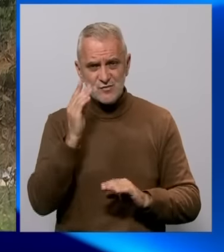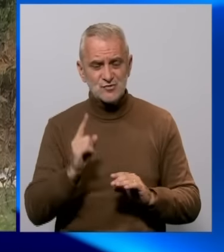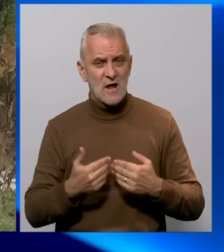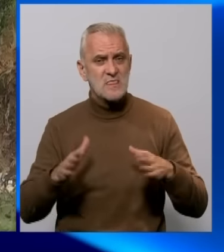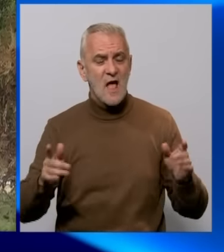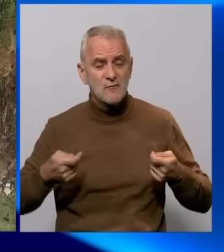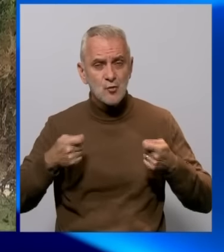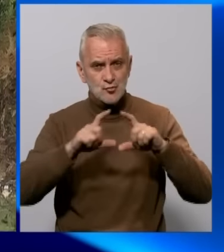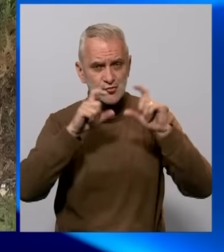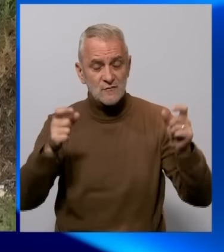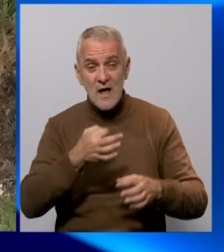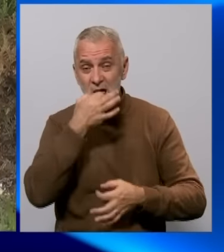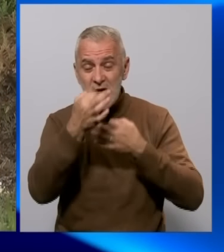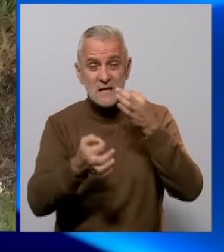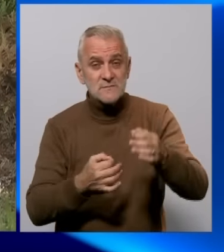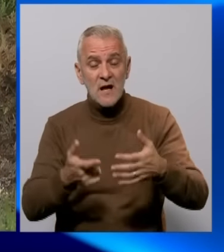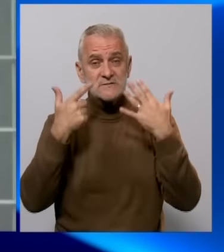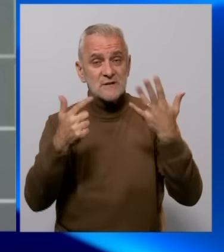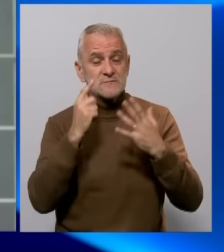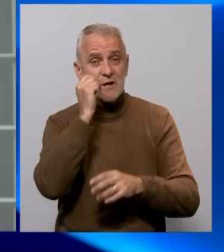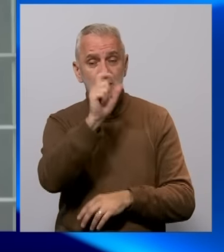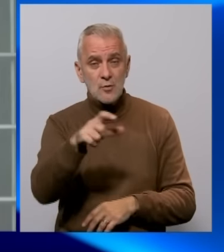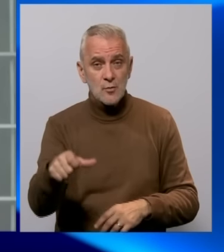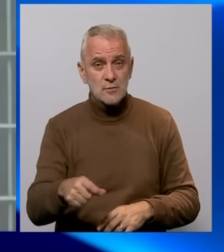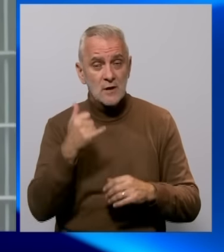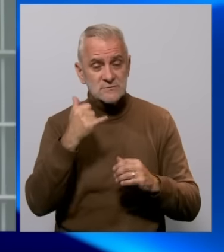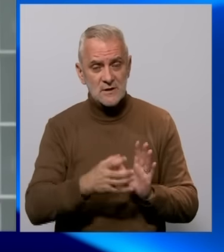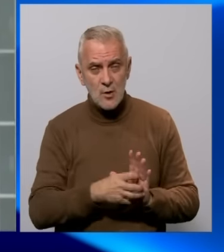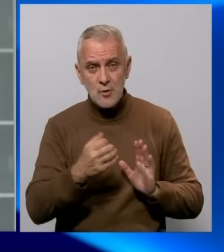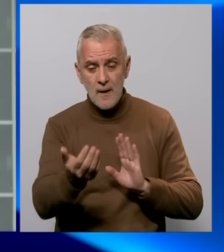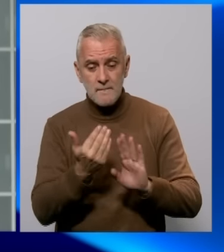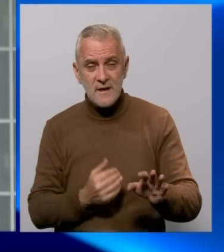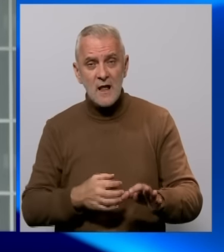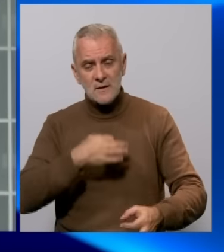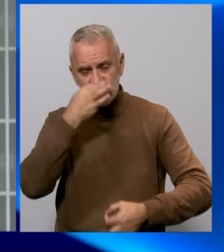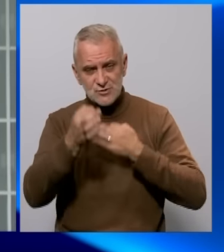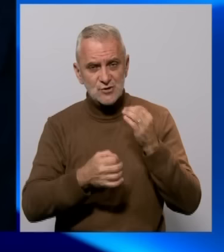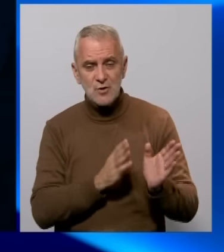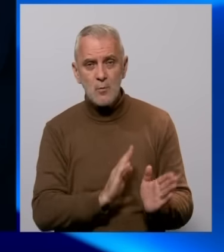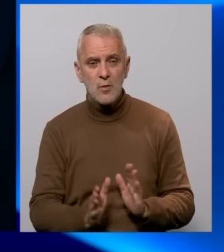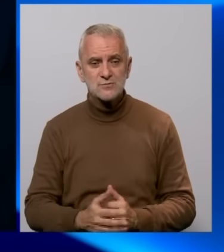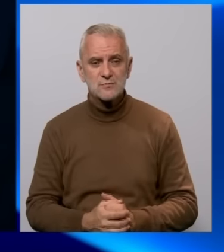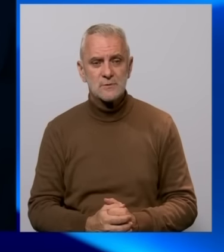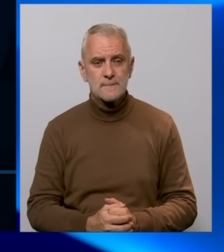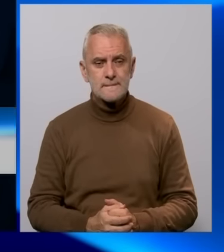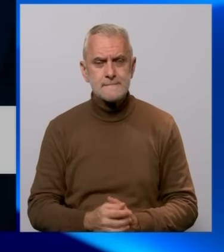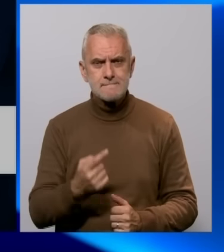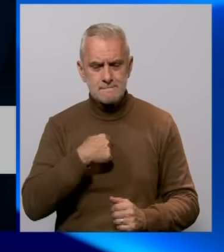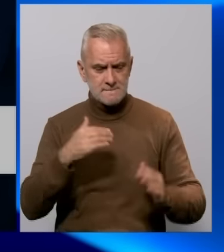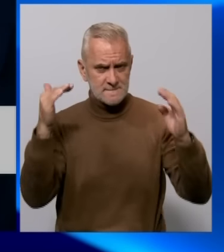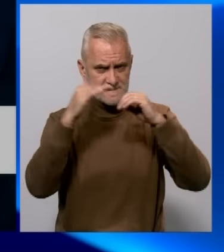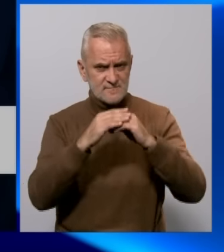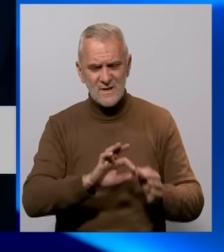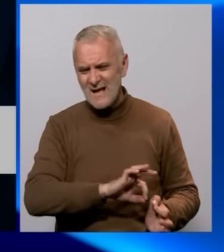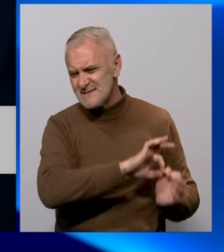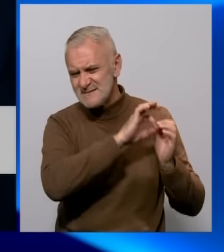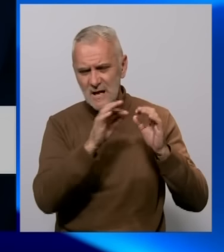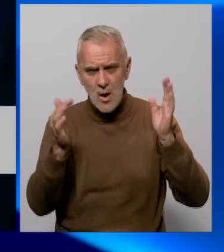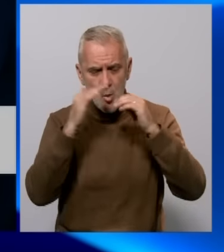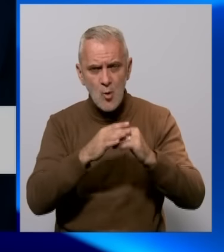sad je ispitano više od 70 osoba. U toku je predistražni postupak. Mi smo i noćas imali celu noć